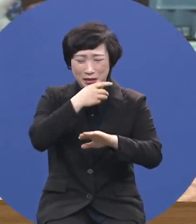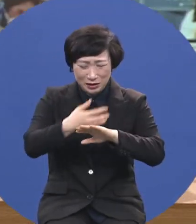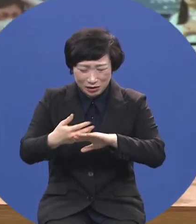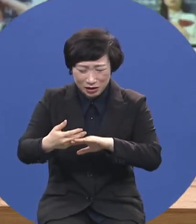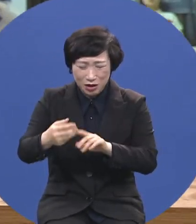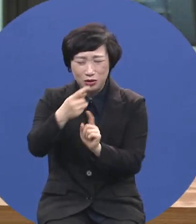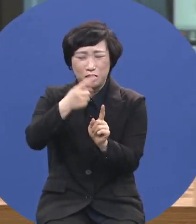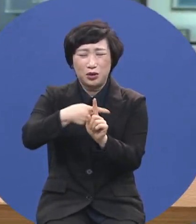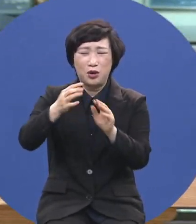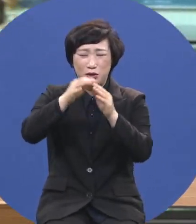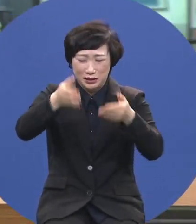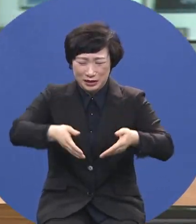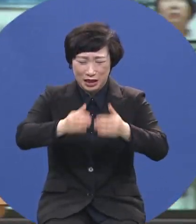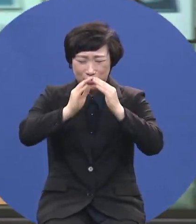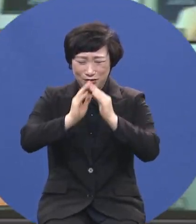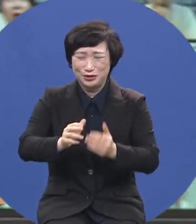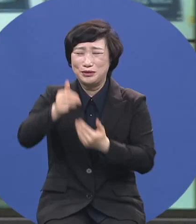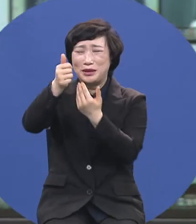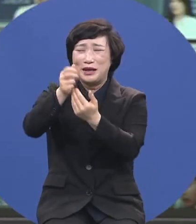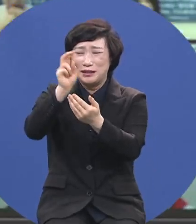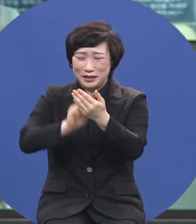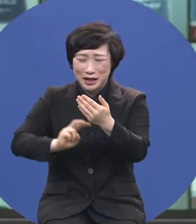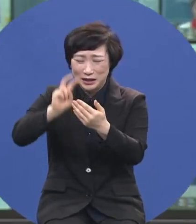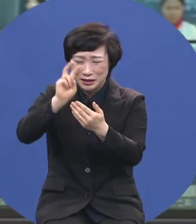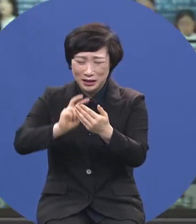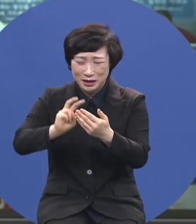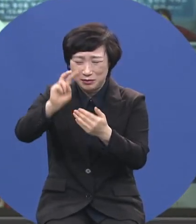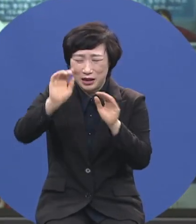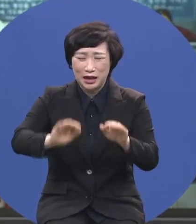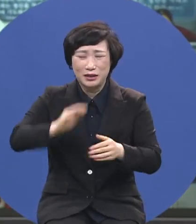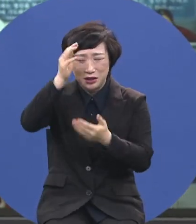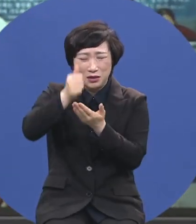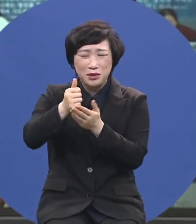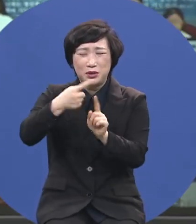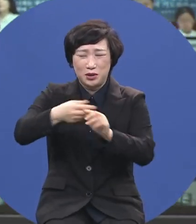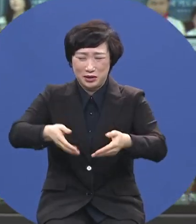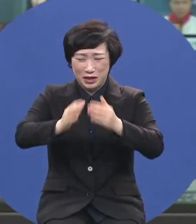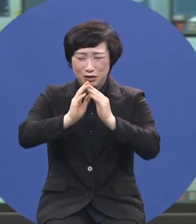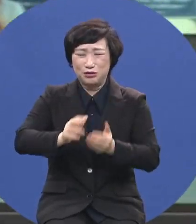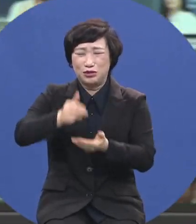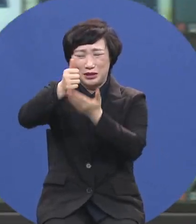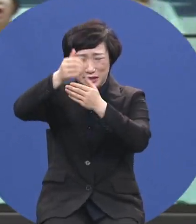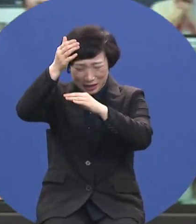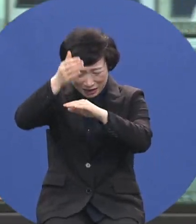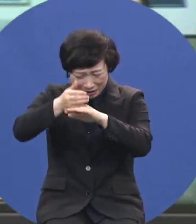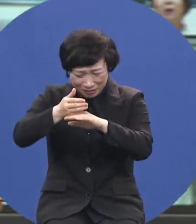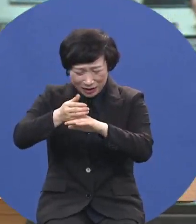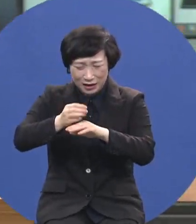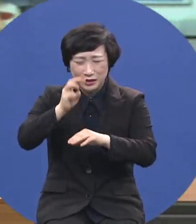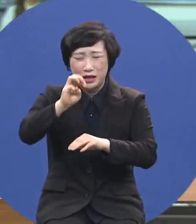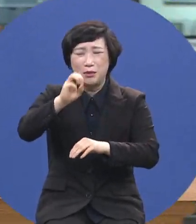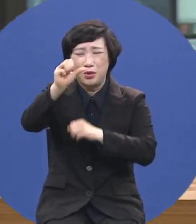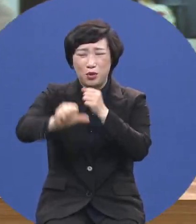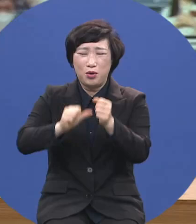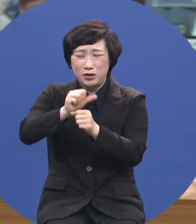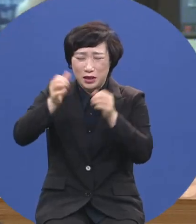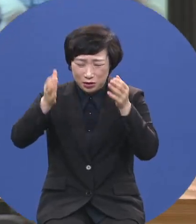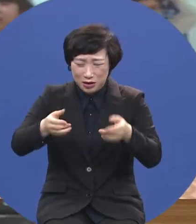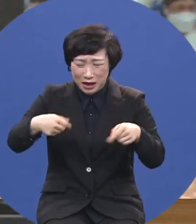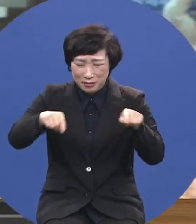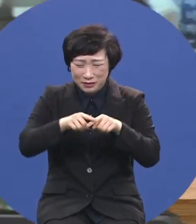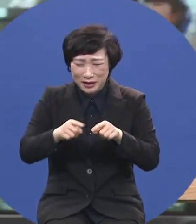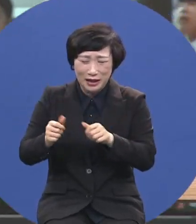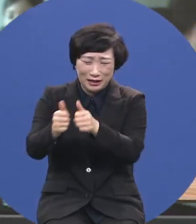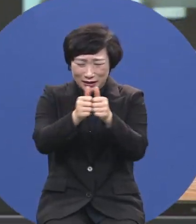교회를 세우신 주님을 찬양합니다. 성령으로 세우신 주님을 감사합니다. 35년 동안 함께 하신